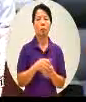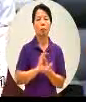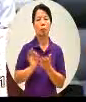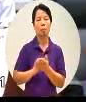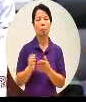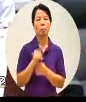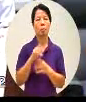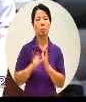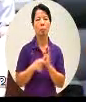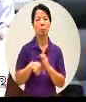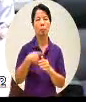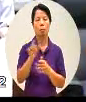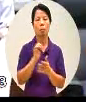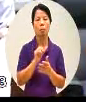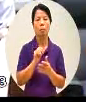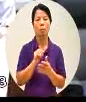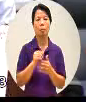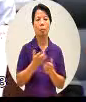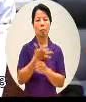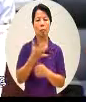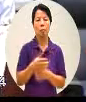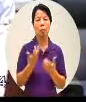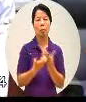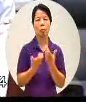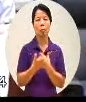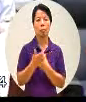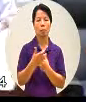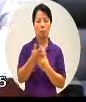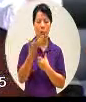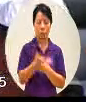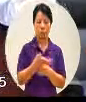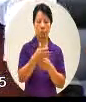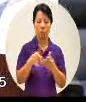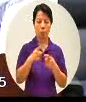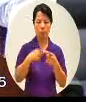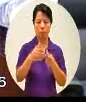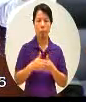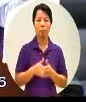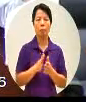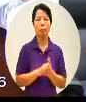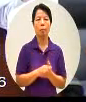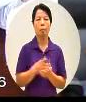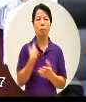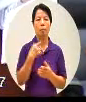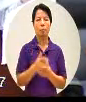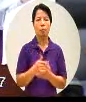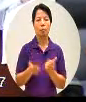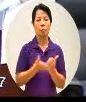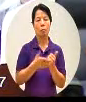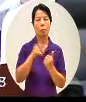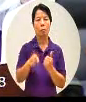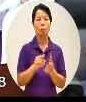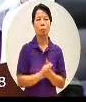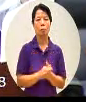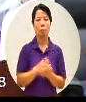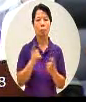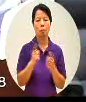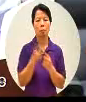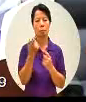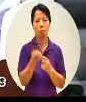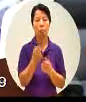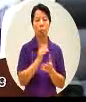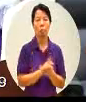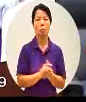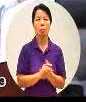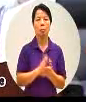去别的地方学嘛，所以这个给他分数，我认为是有道理。好、哦、啊，但是能够得到这项的，我跟你讲，其实不多啊。既然不